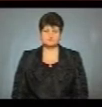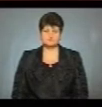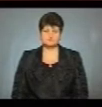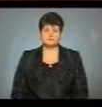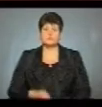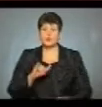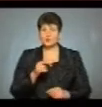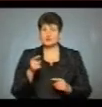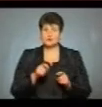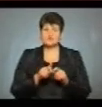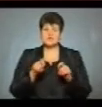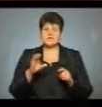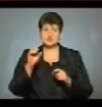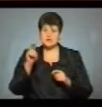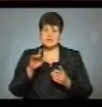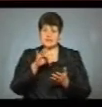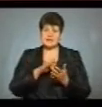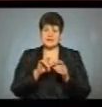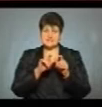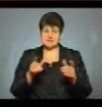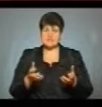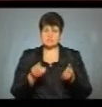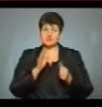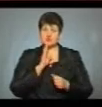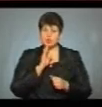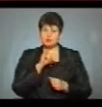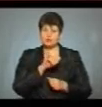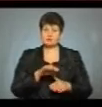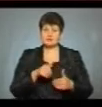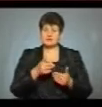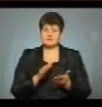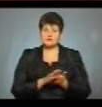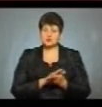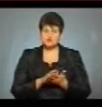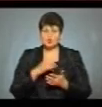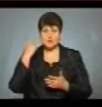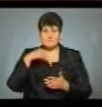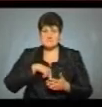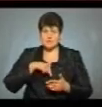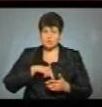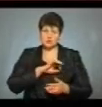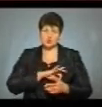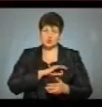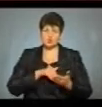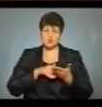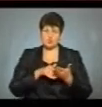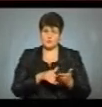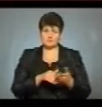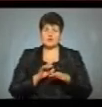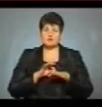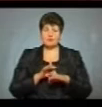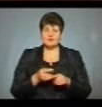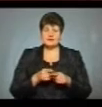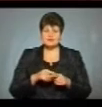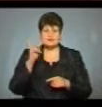У Тернополі відкрили соціальний центр підтримки жінок. У ньому надаватимуть безкоштовну психологічну та юридичну допомогу. Проводитимуть